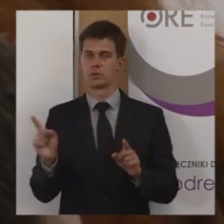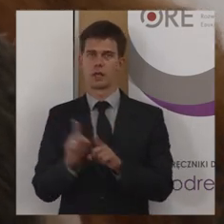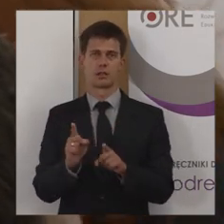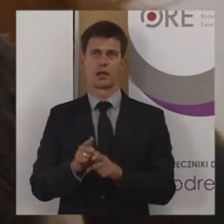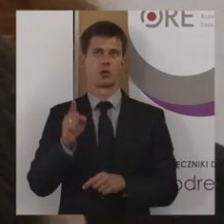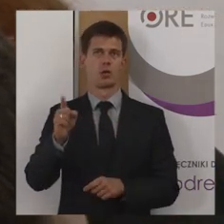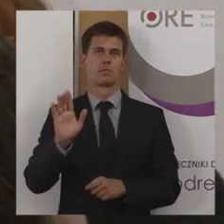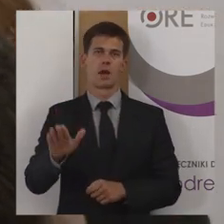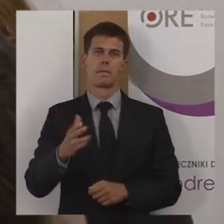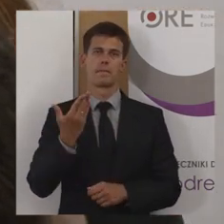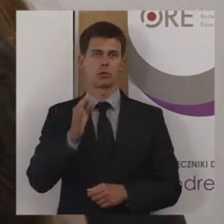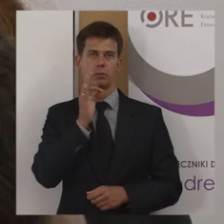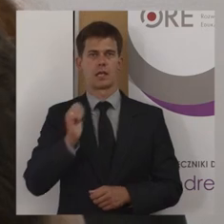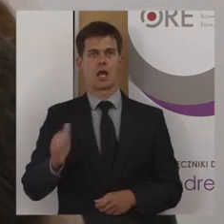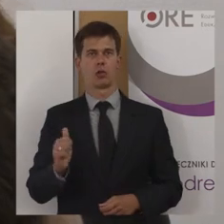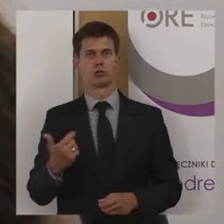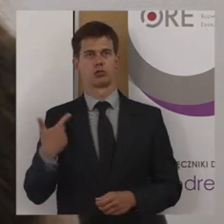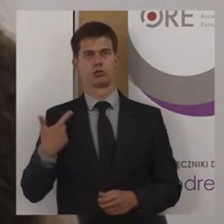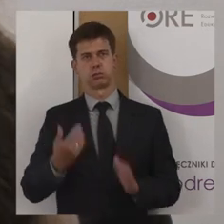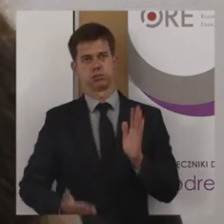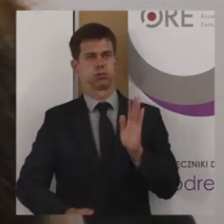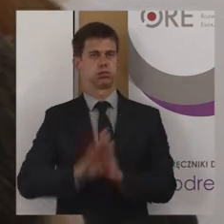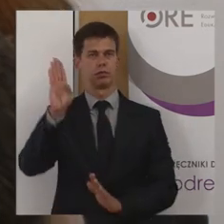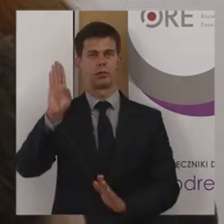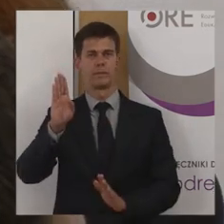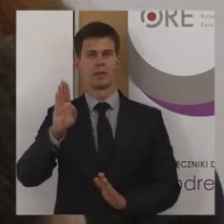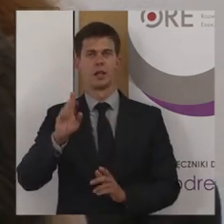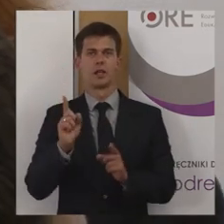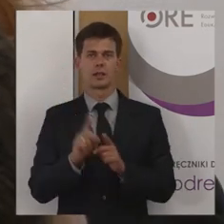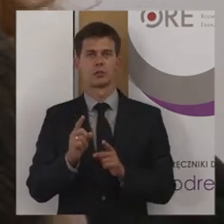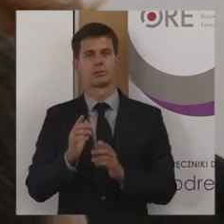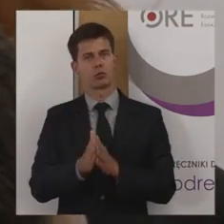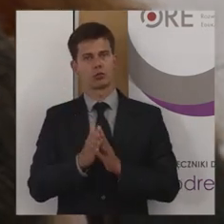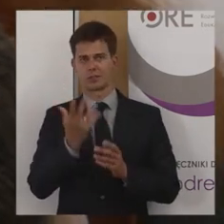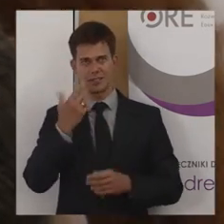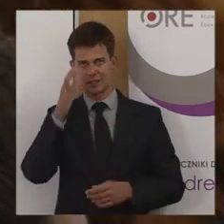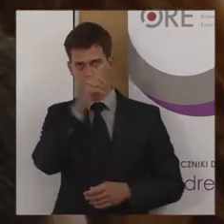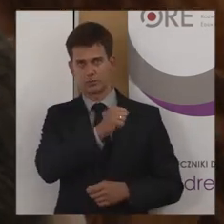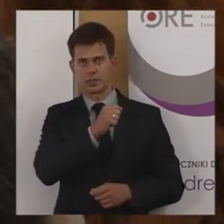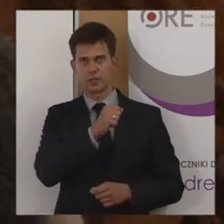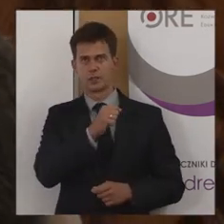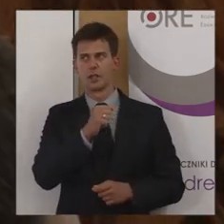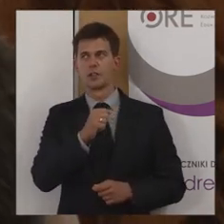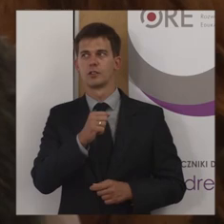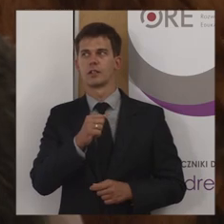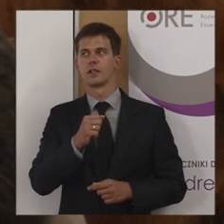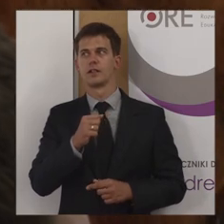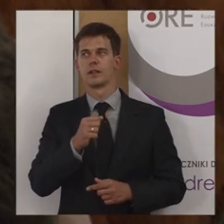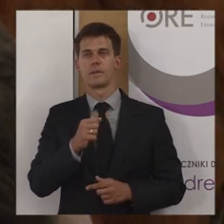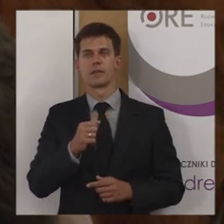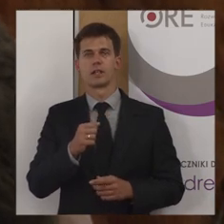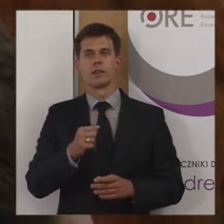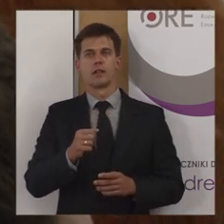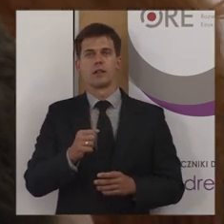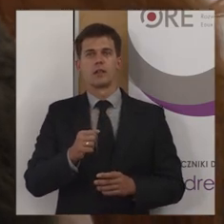na zupełnie nową jakość życia. Nie zamykajmy się na to, nie zapominajmy też oczywiście o